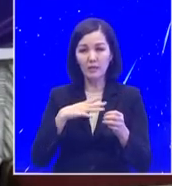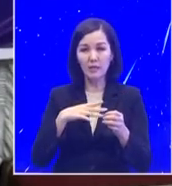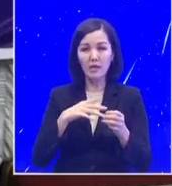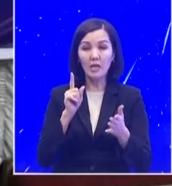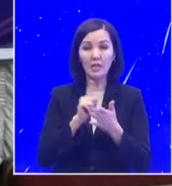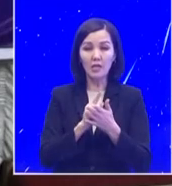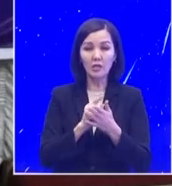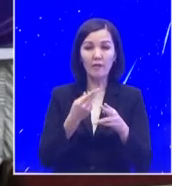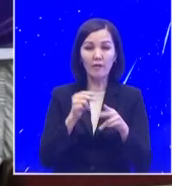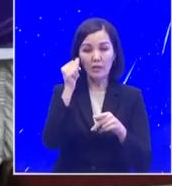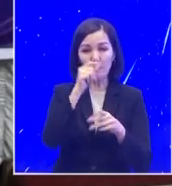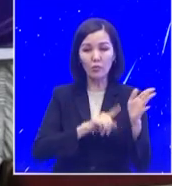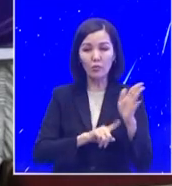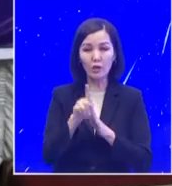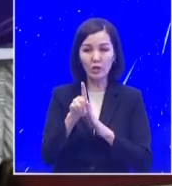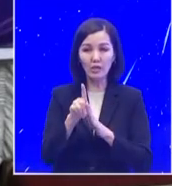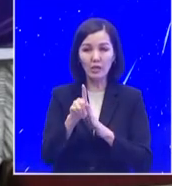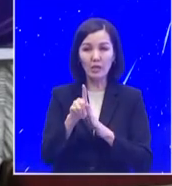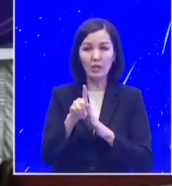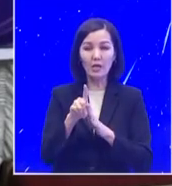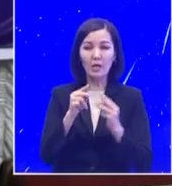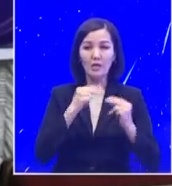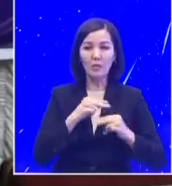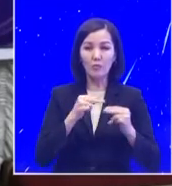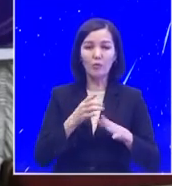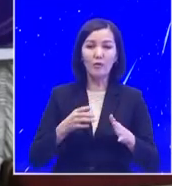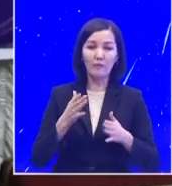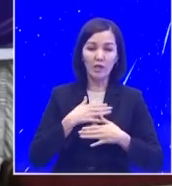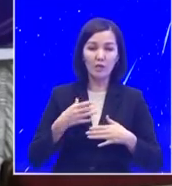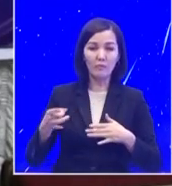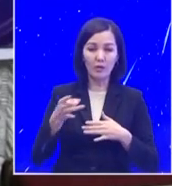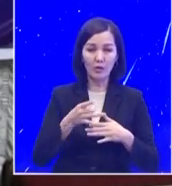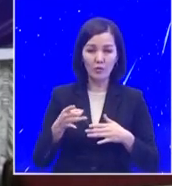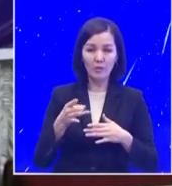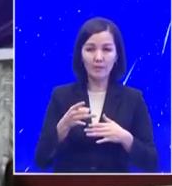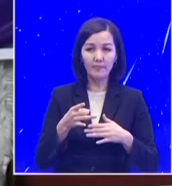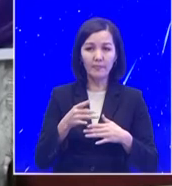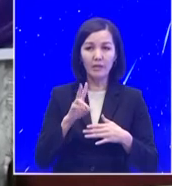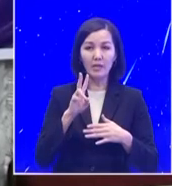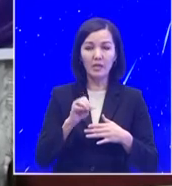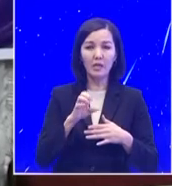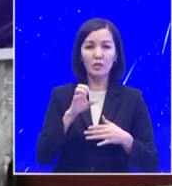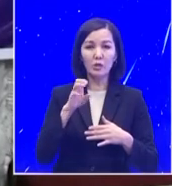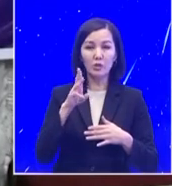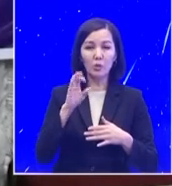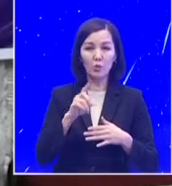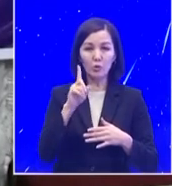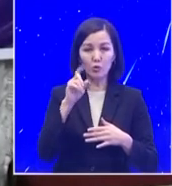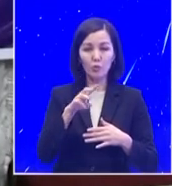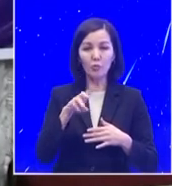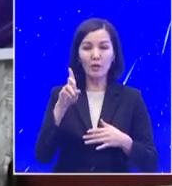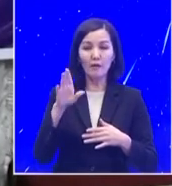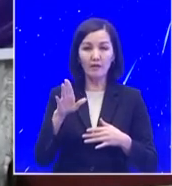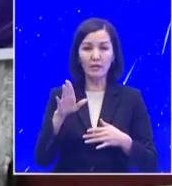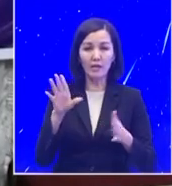должны уже в этом году начать уже работы у нас в районе на 100 мегаватт, мощностью до 100